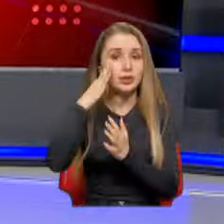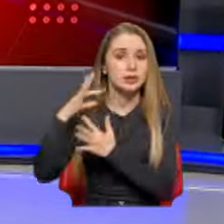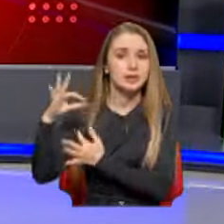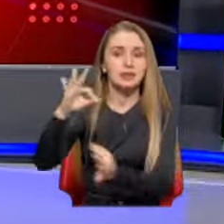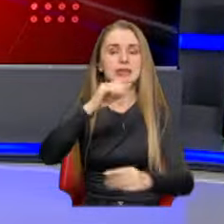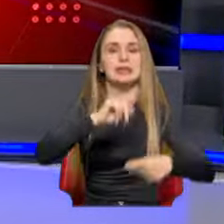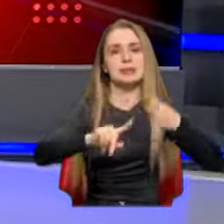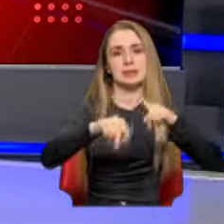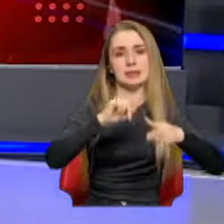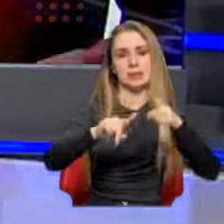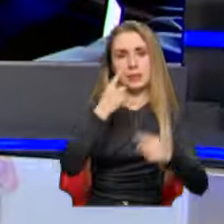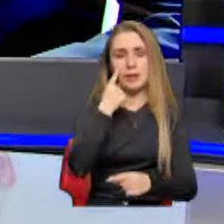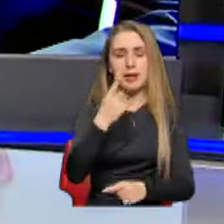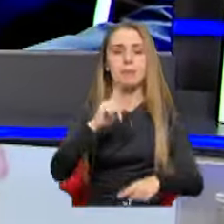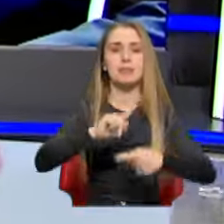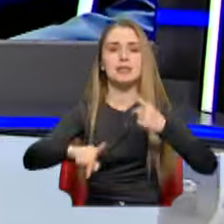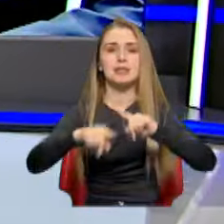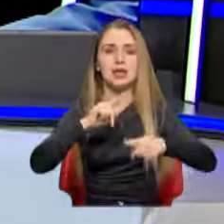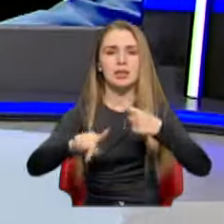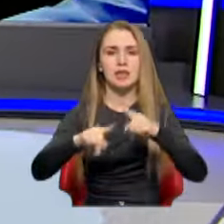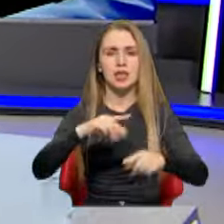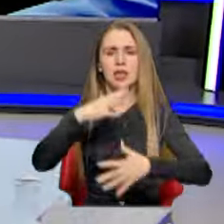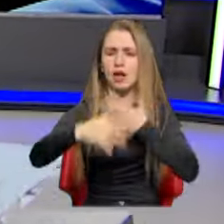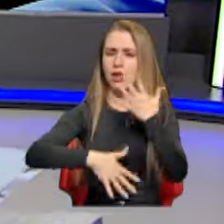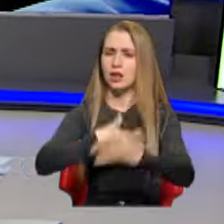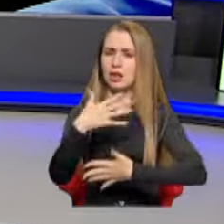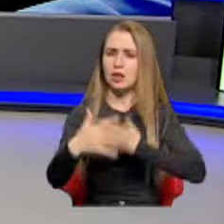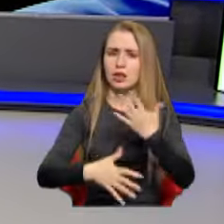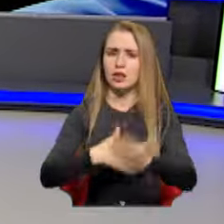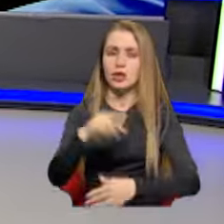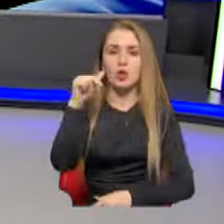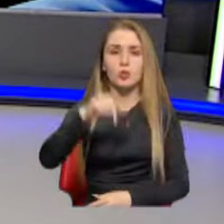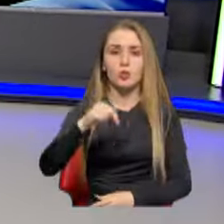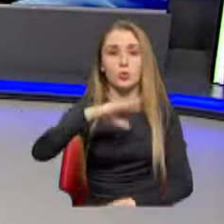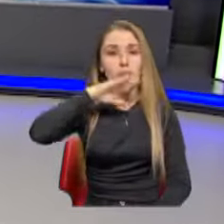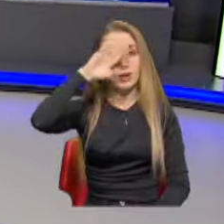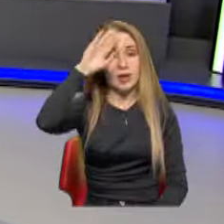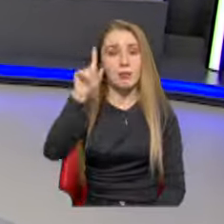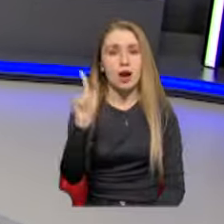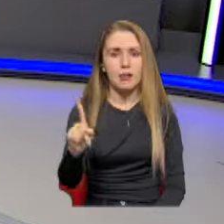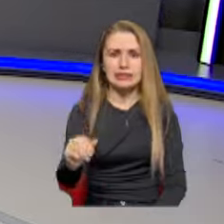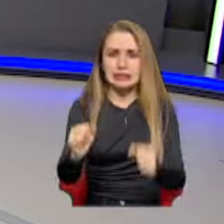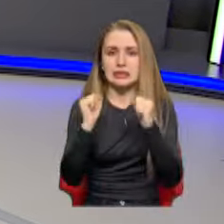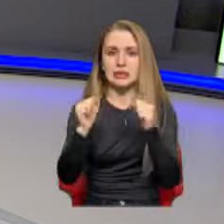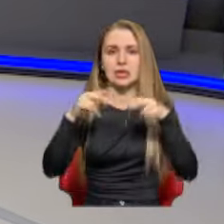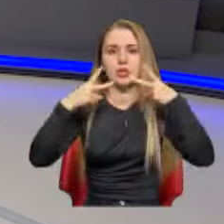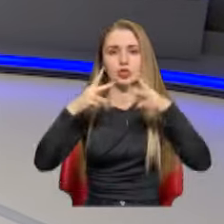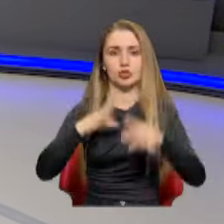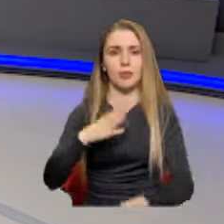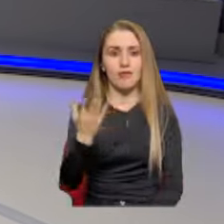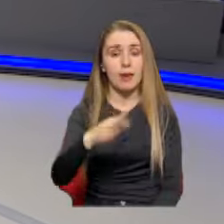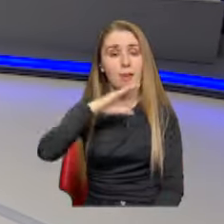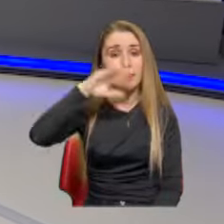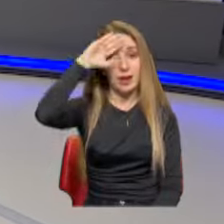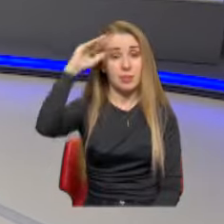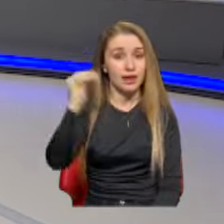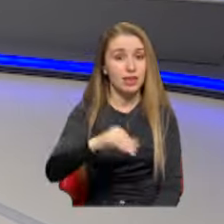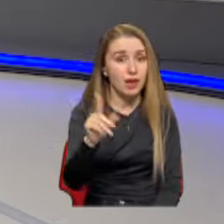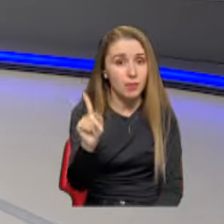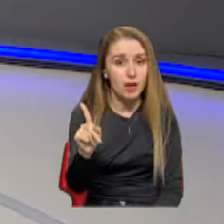Şimdi siyasete bir bakalım. Siyasetleri ortalık toz duman. Ya bugün bayram ama yine sert açıklamalar yapıldı. İşte bayram gelmiş